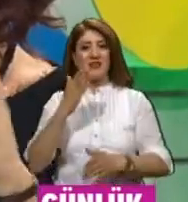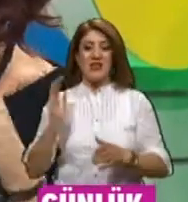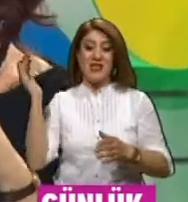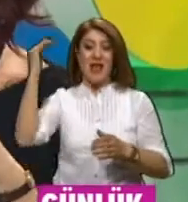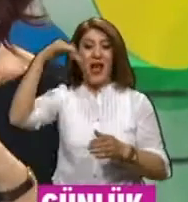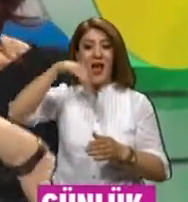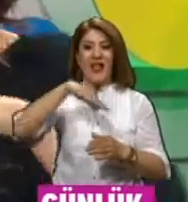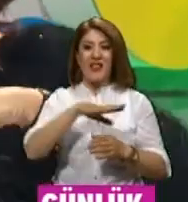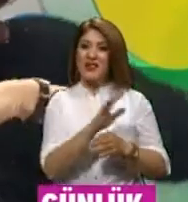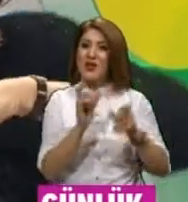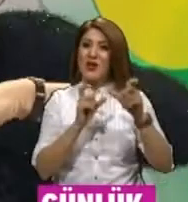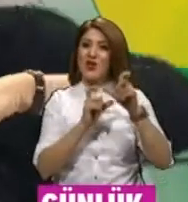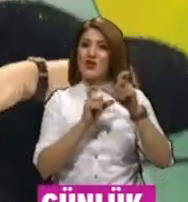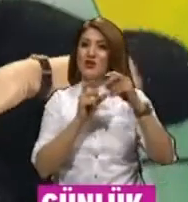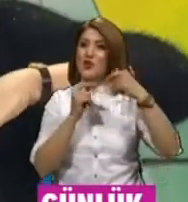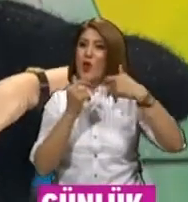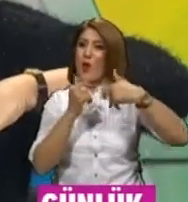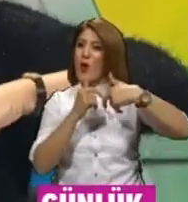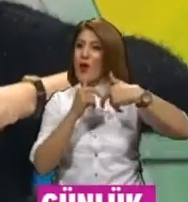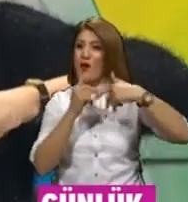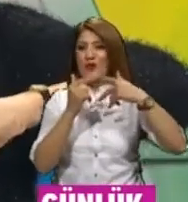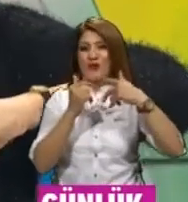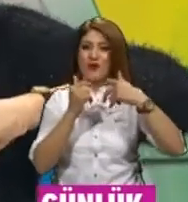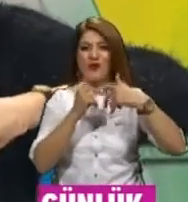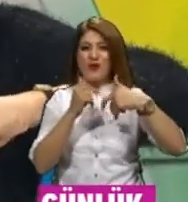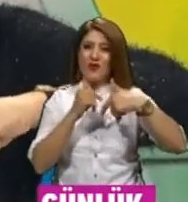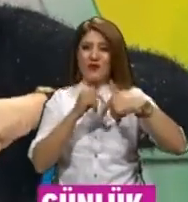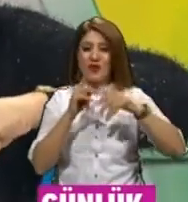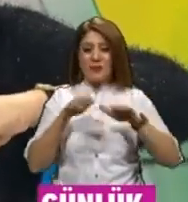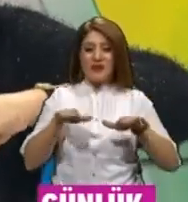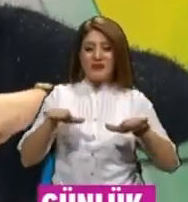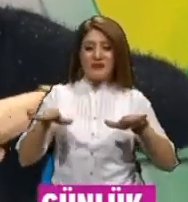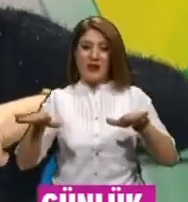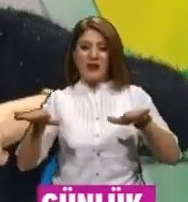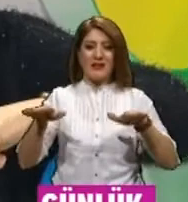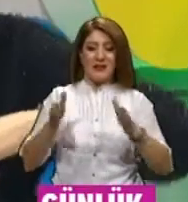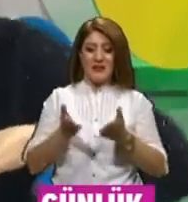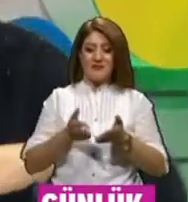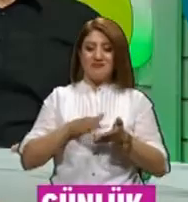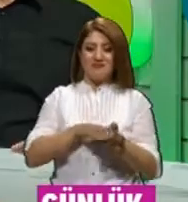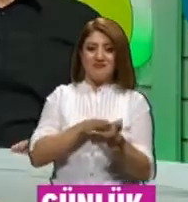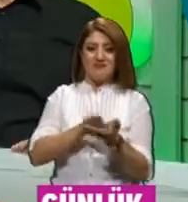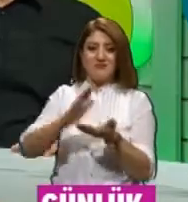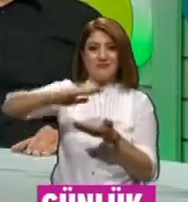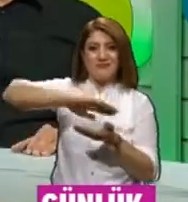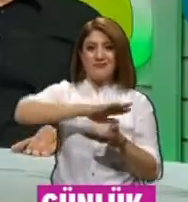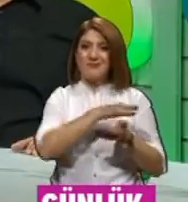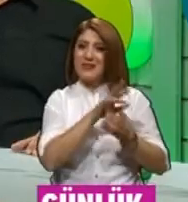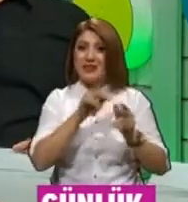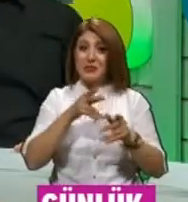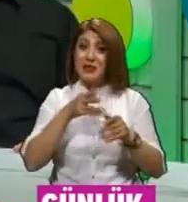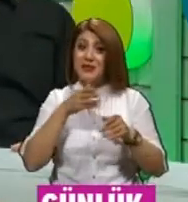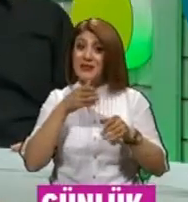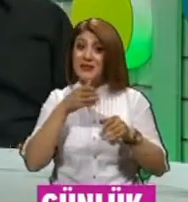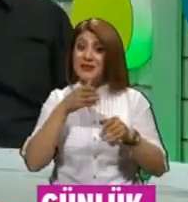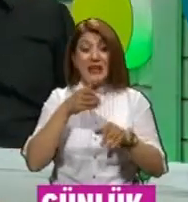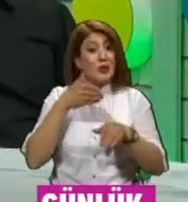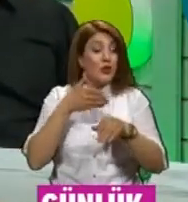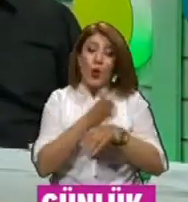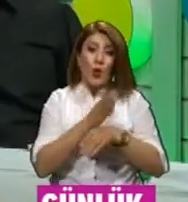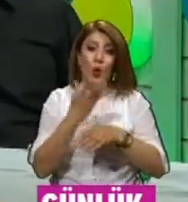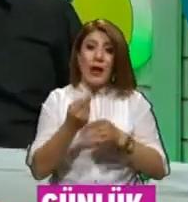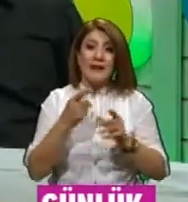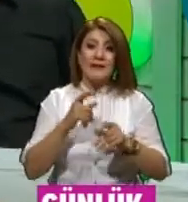böyle hani dalga üzerinde böyle artistik pozlar, denge ha? Gibi. Gibi mi? Aslı nedir? Aslı, bu gibisi.